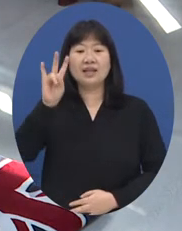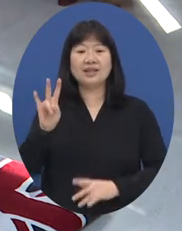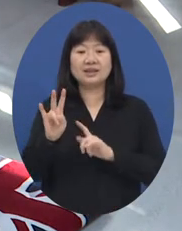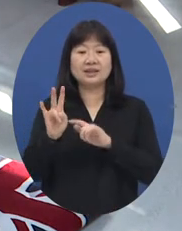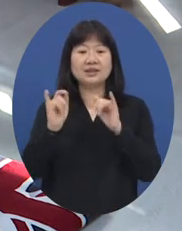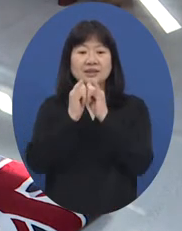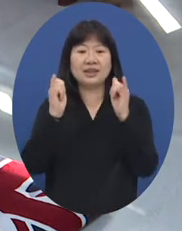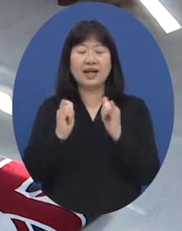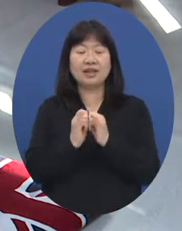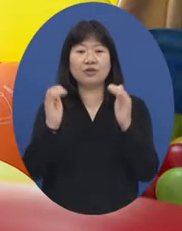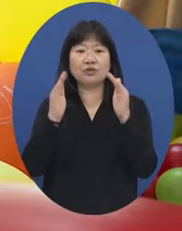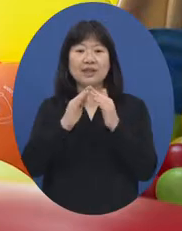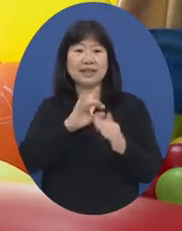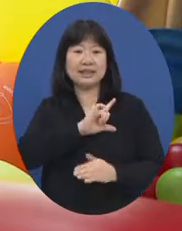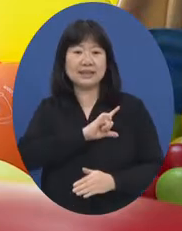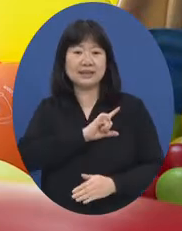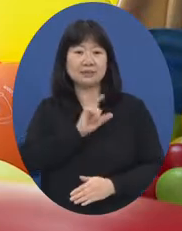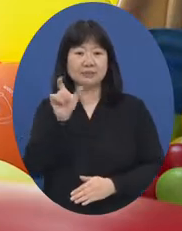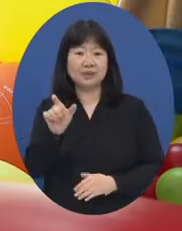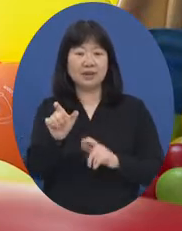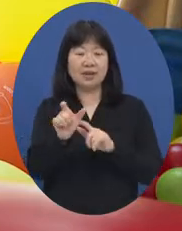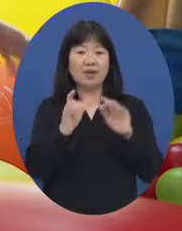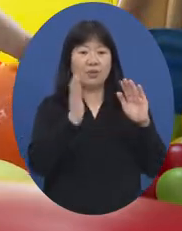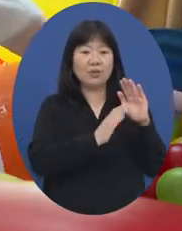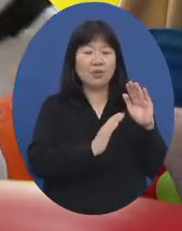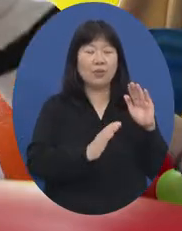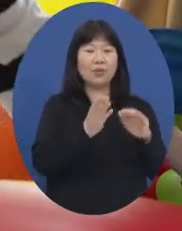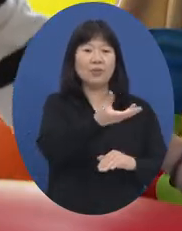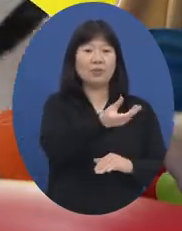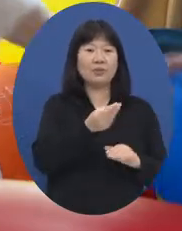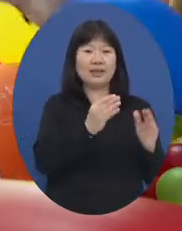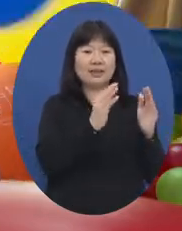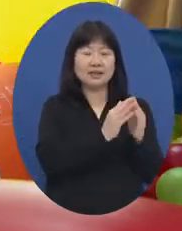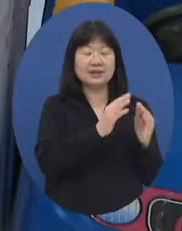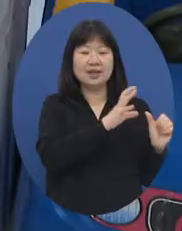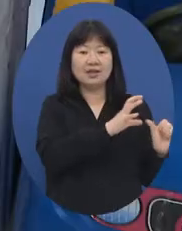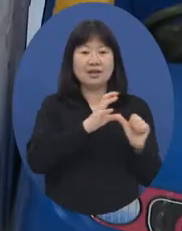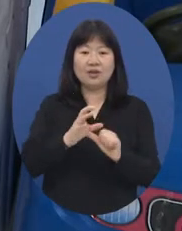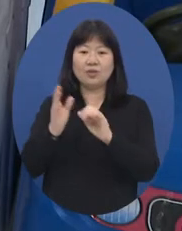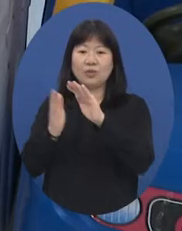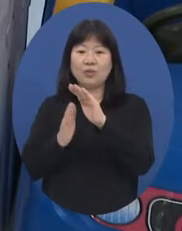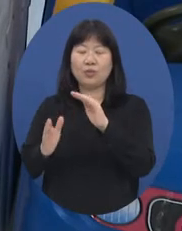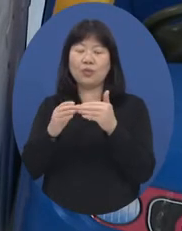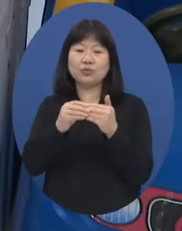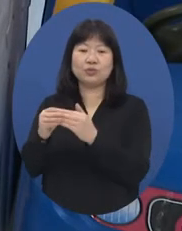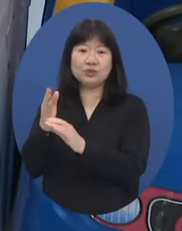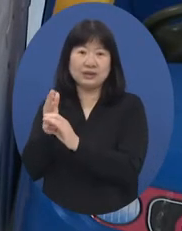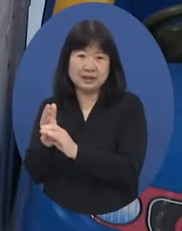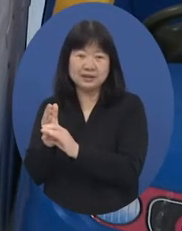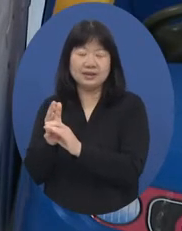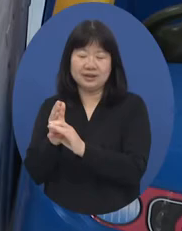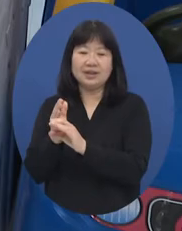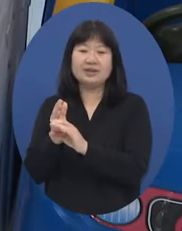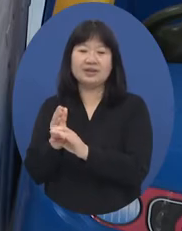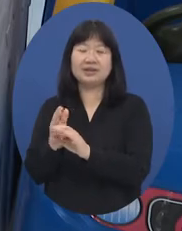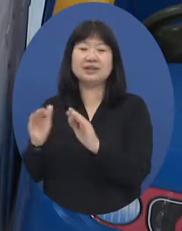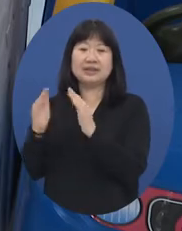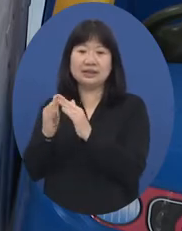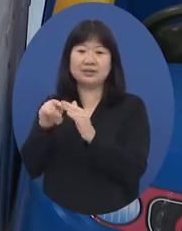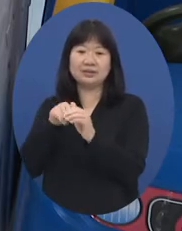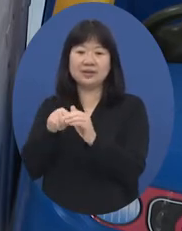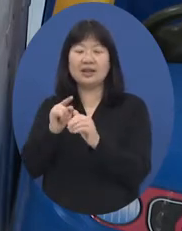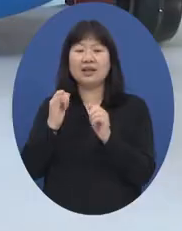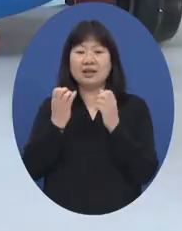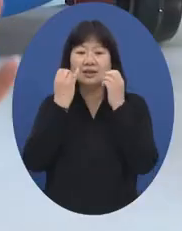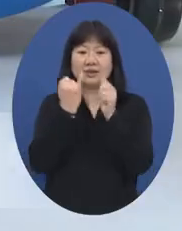시흥에 한 사회주택 공공임대주택을 활용한 공공주도형 사회 주택으로 신혼부부들이 저렴한 값에